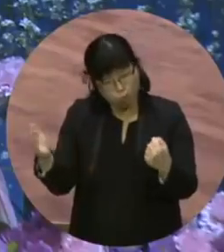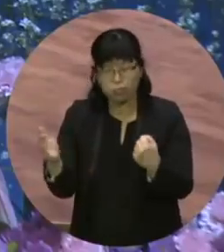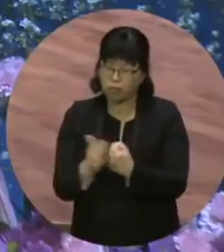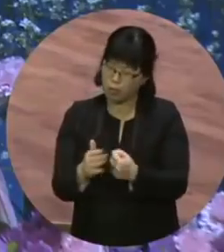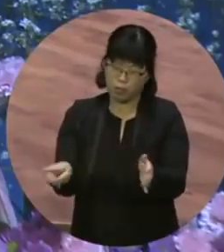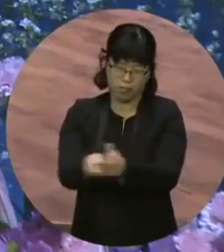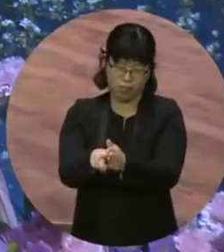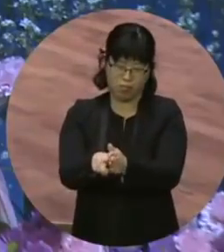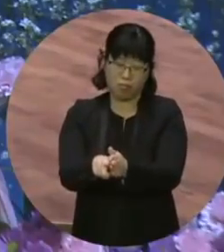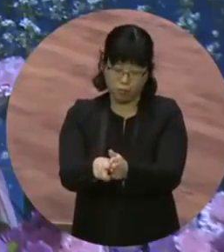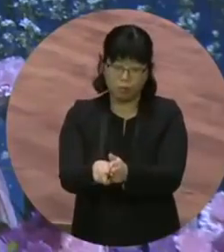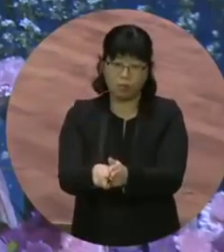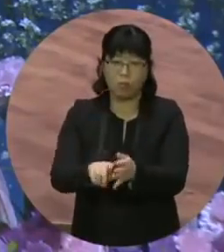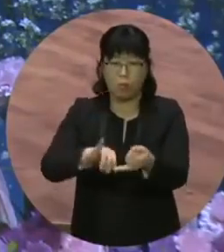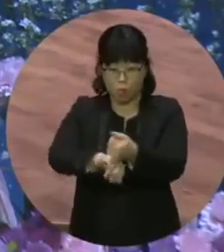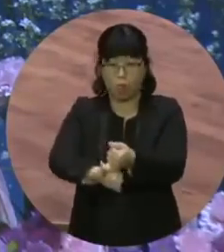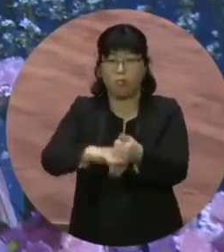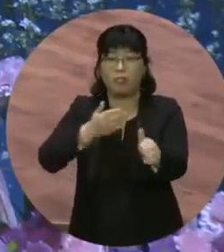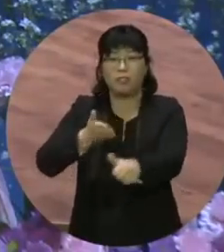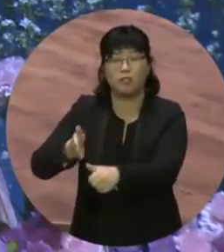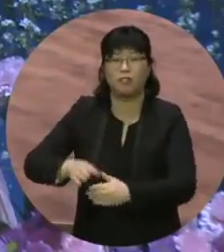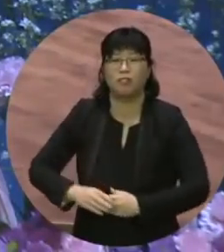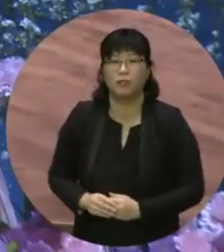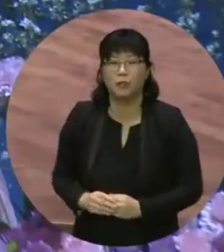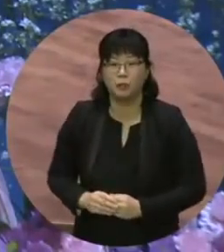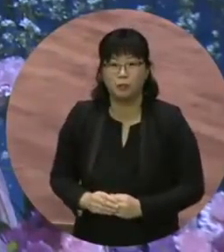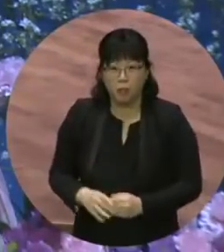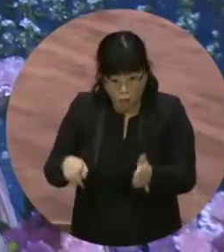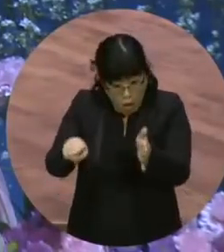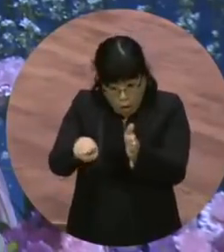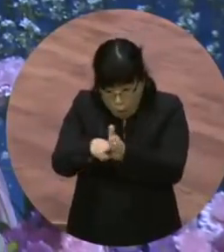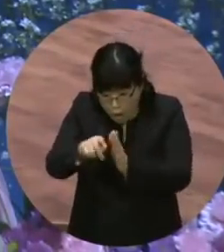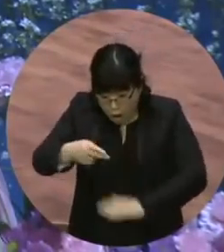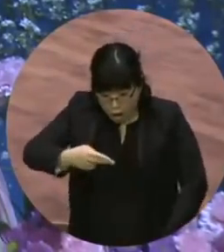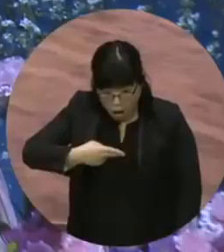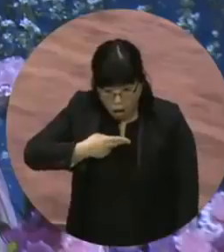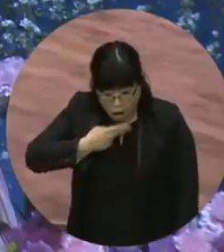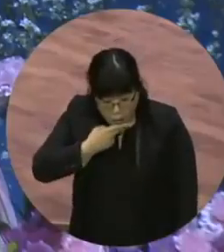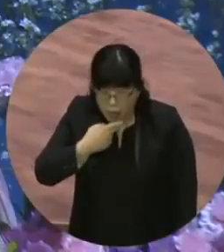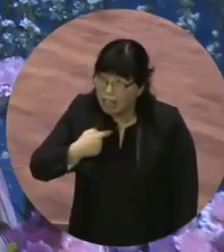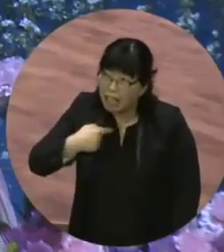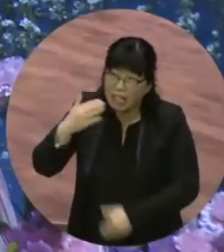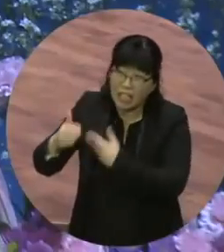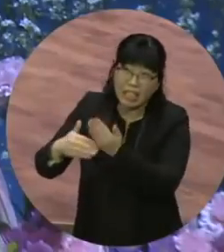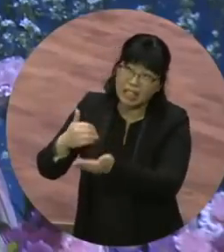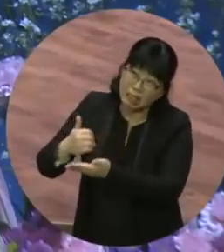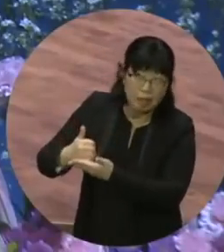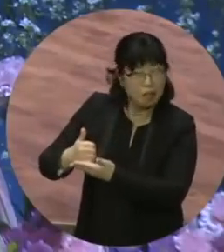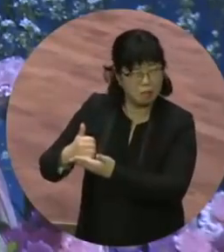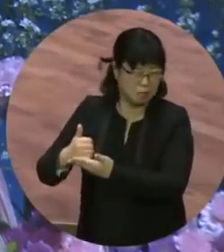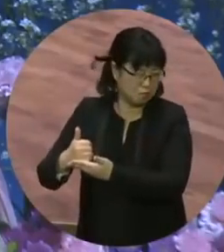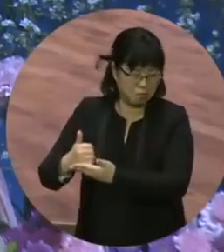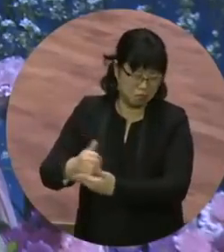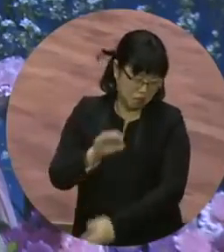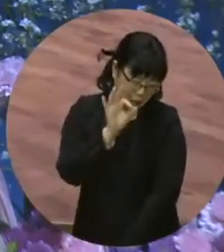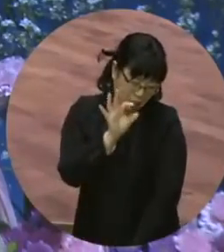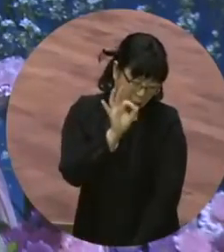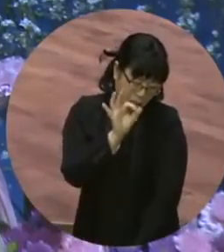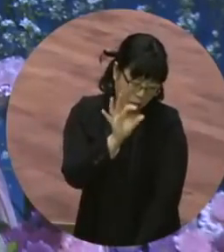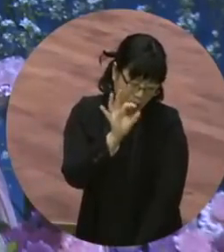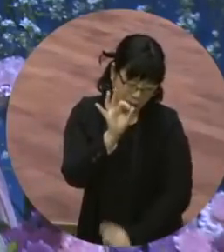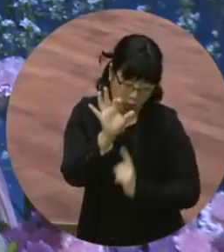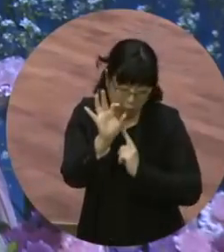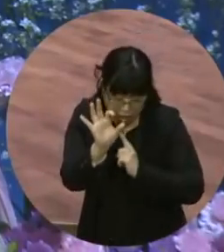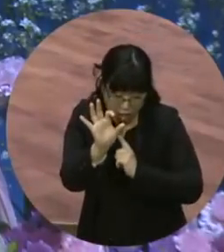믿으시기 바랍니다. 안 믿으니까 이게 문제란 말이에요. 안 믿어요, 안 믿어. 상식을 떠난